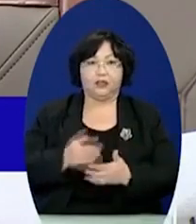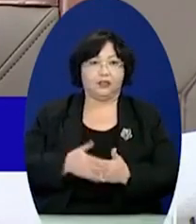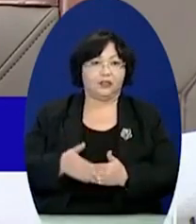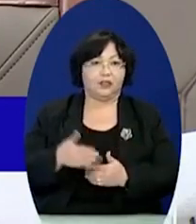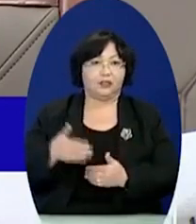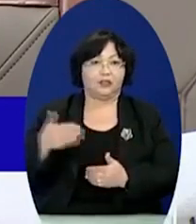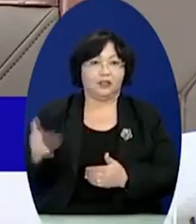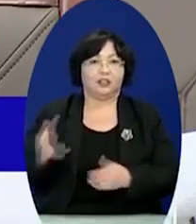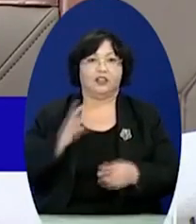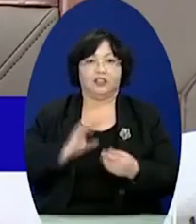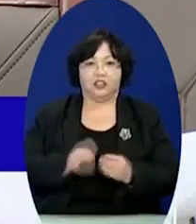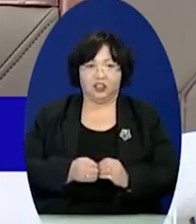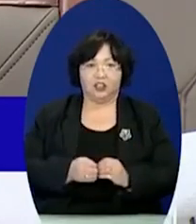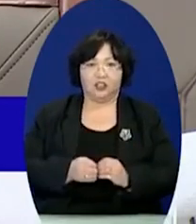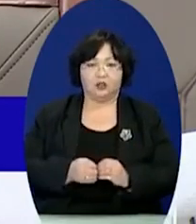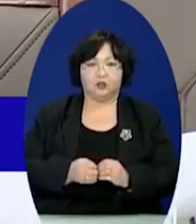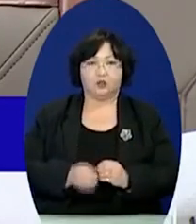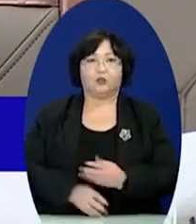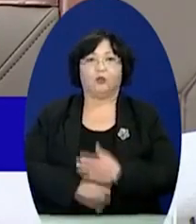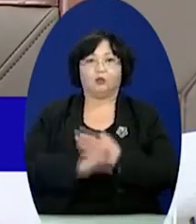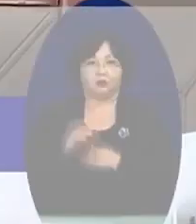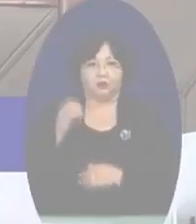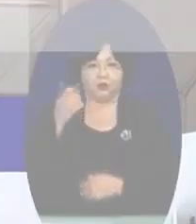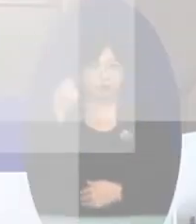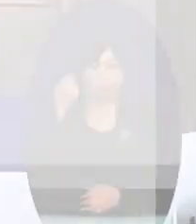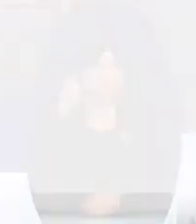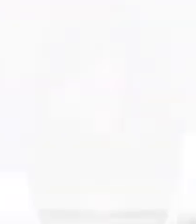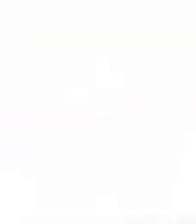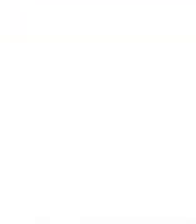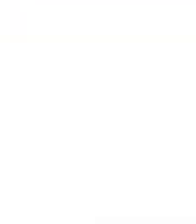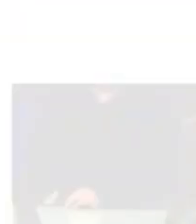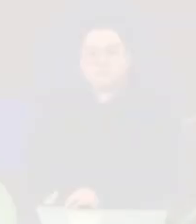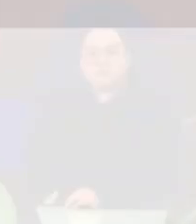цаашдаа хийж дуусгах гэж бодож байгаа.